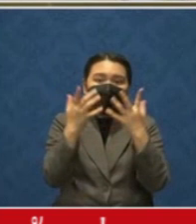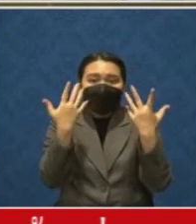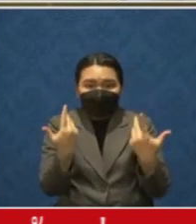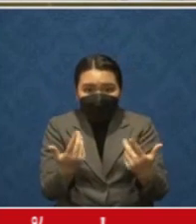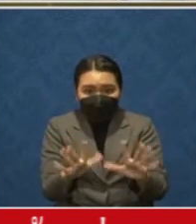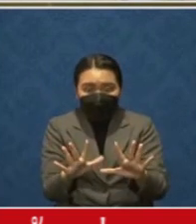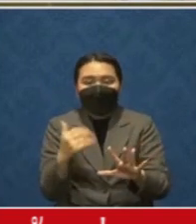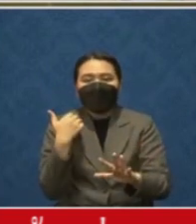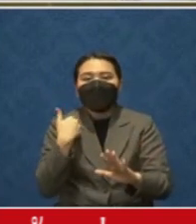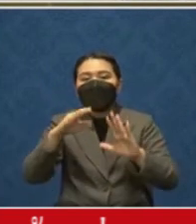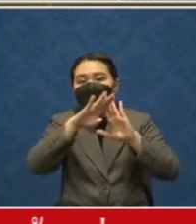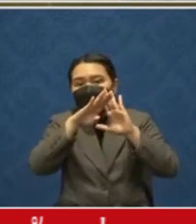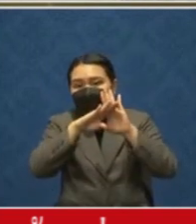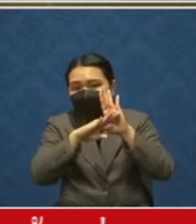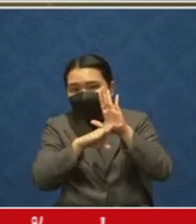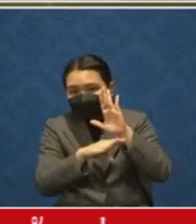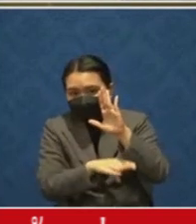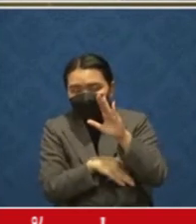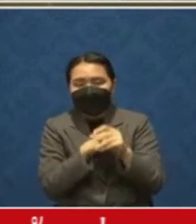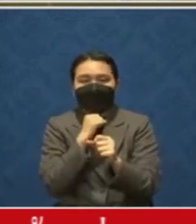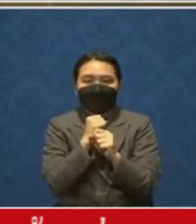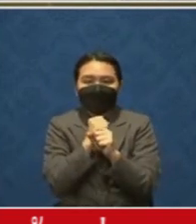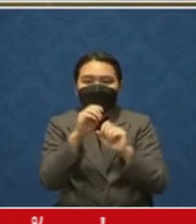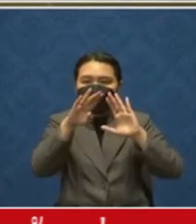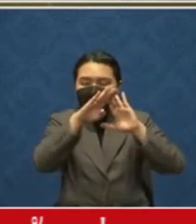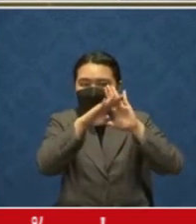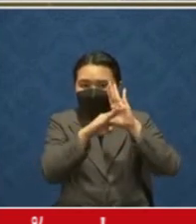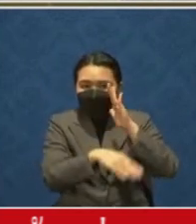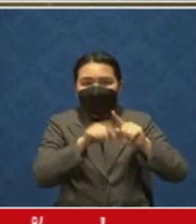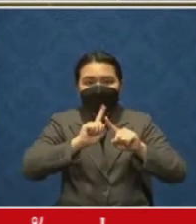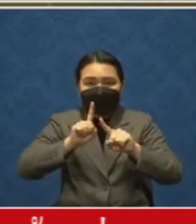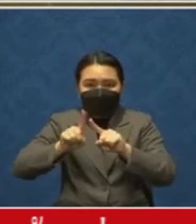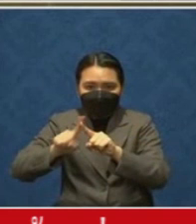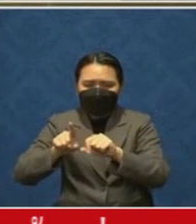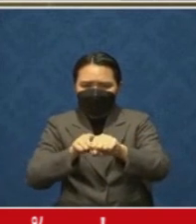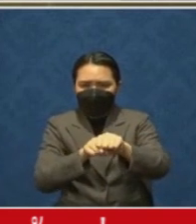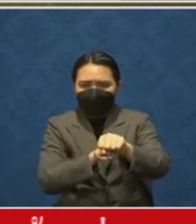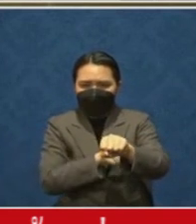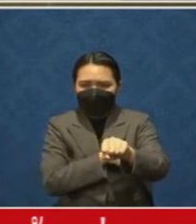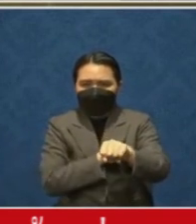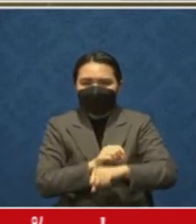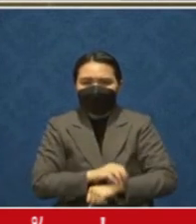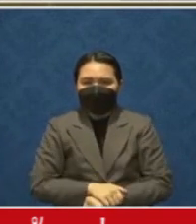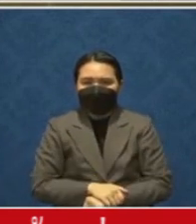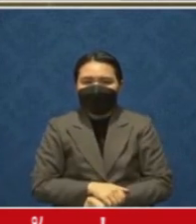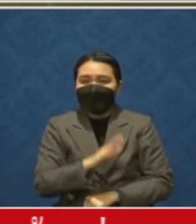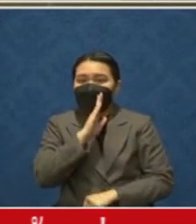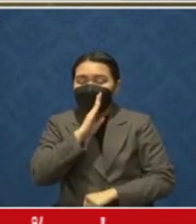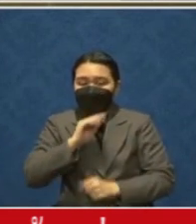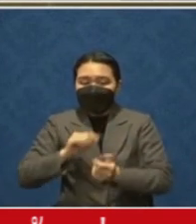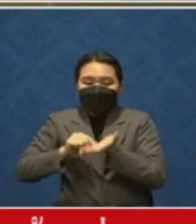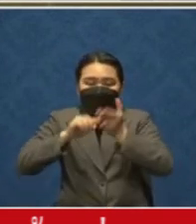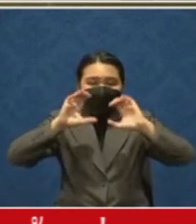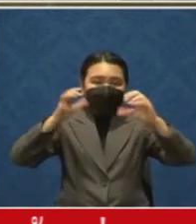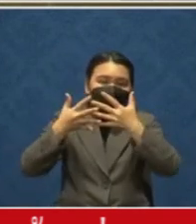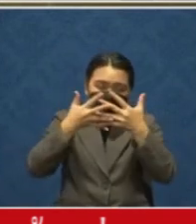และมีกระบวนการครับในการดำเนินการเนี่ยนะครับต่างๆเนี่ย นานมากครับกว่าจะเข้ารัฐ